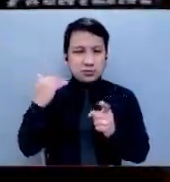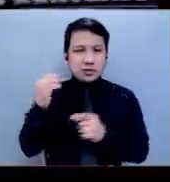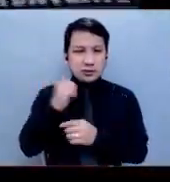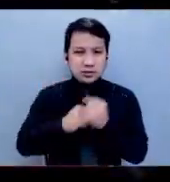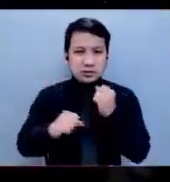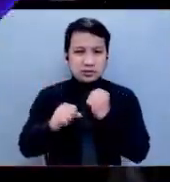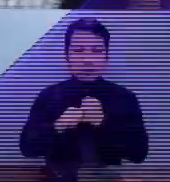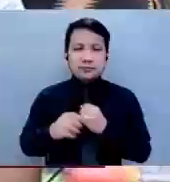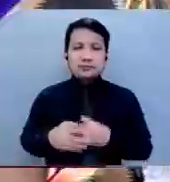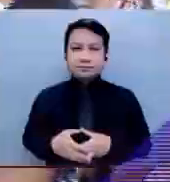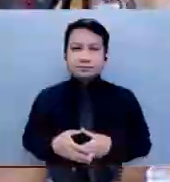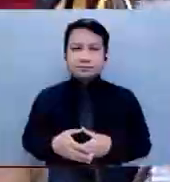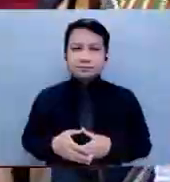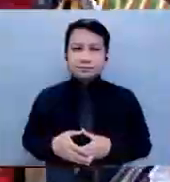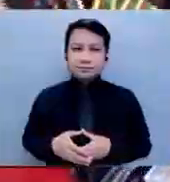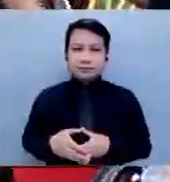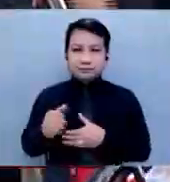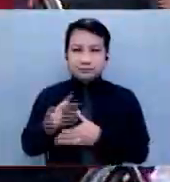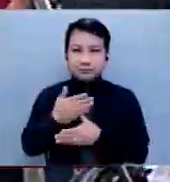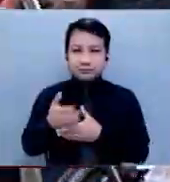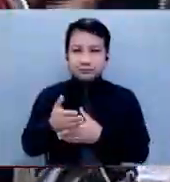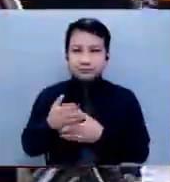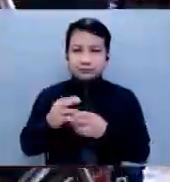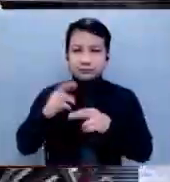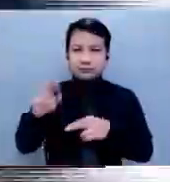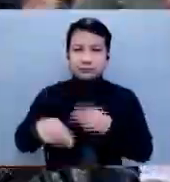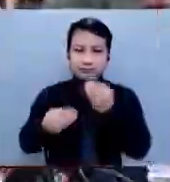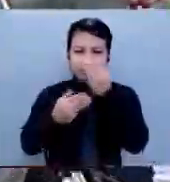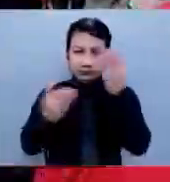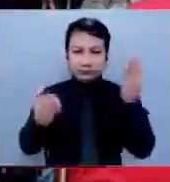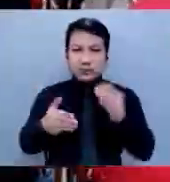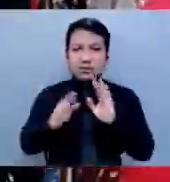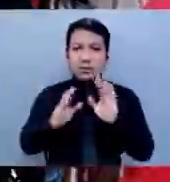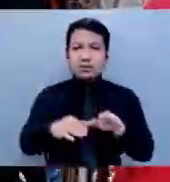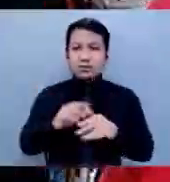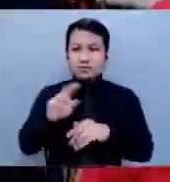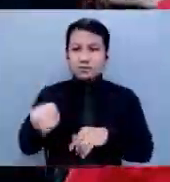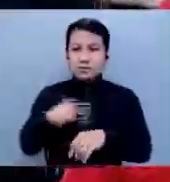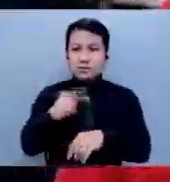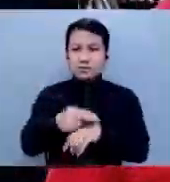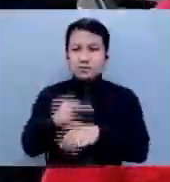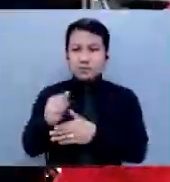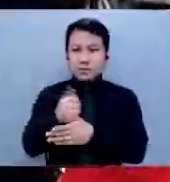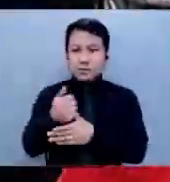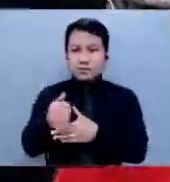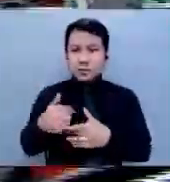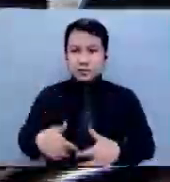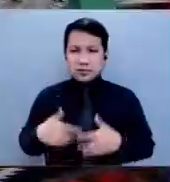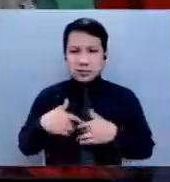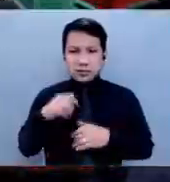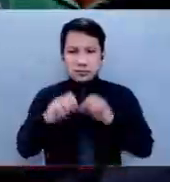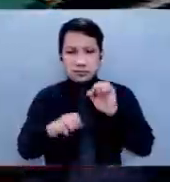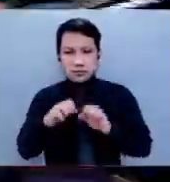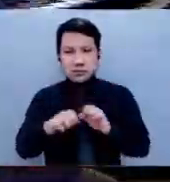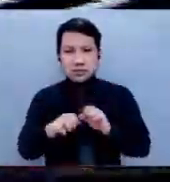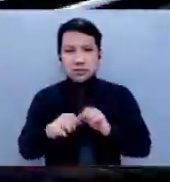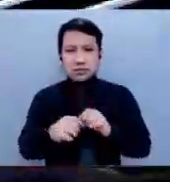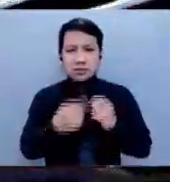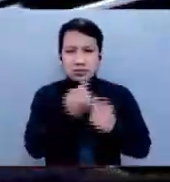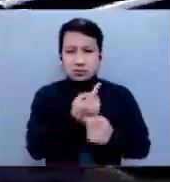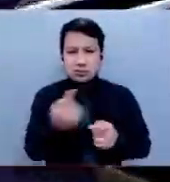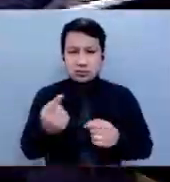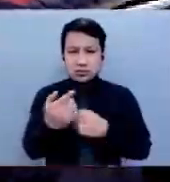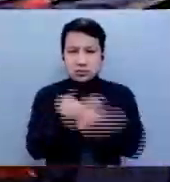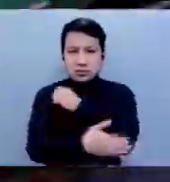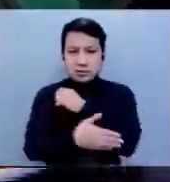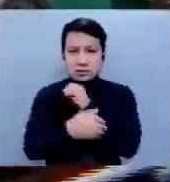taon. Ibinasi po ang resulta ng report na yan sa national average ng life evaluation score ng kada bansa, kung